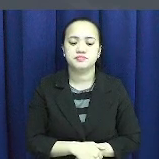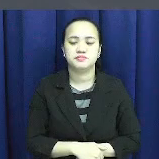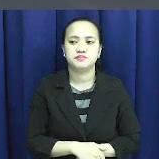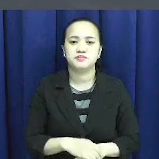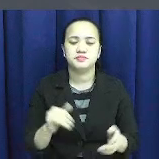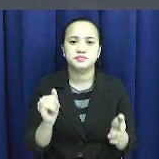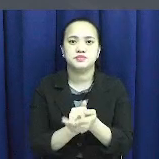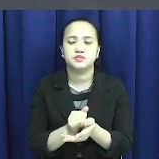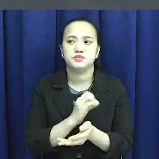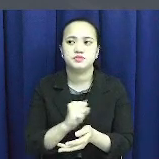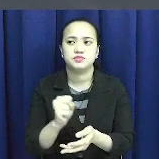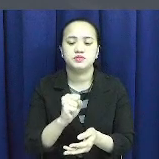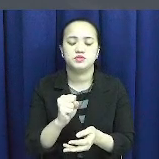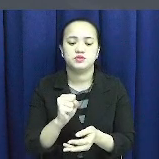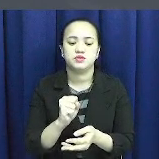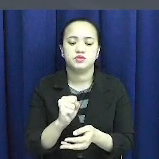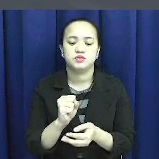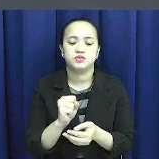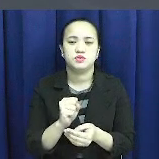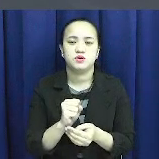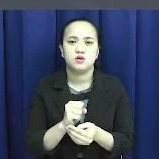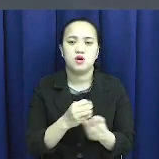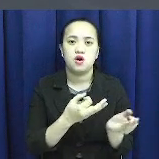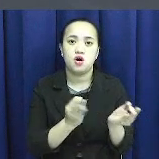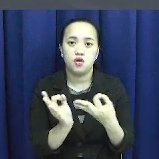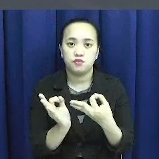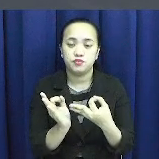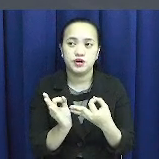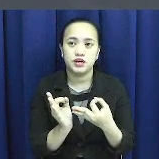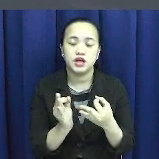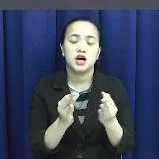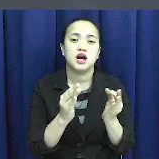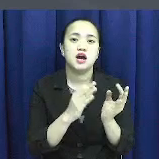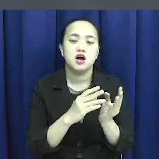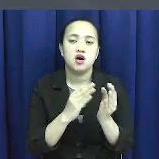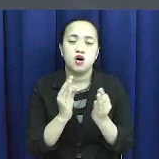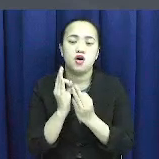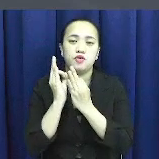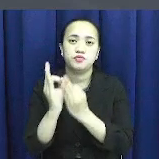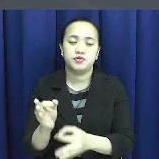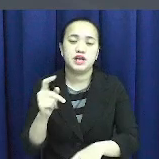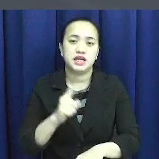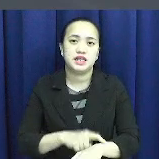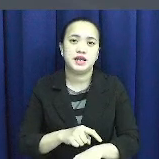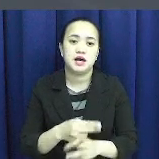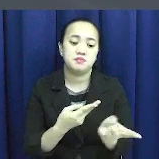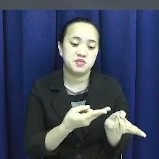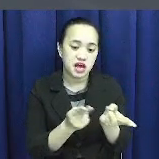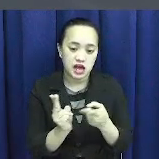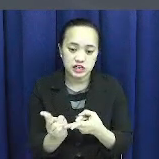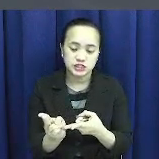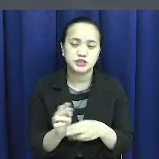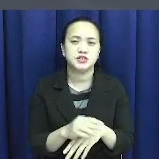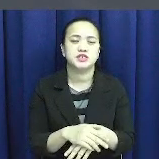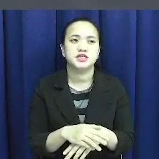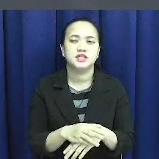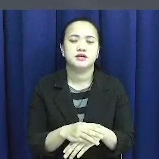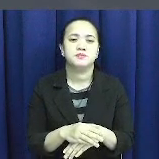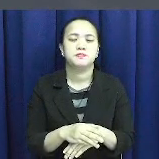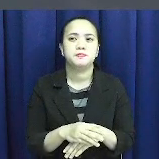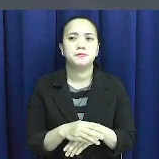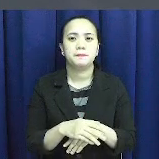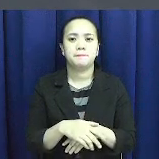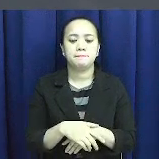during the offering time, giving of, so nag-preach yung pastor sa isang church, and then offering time